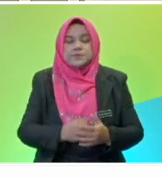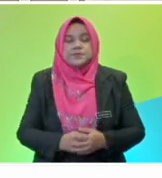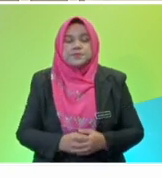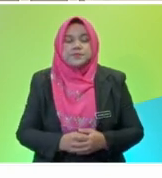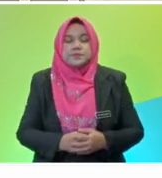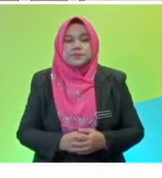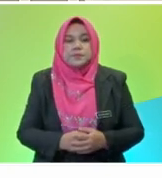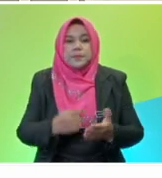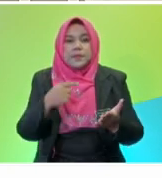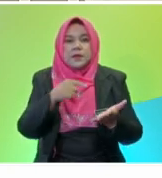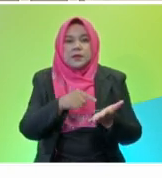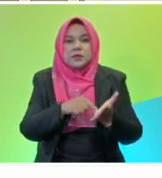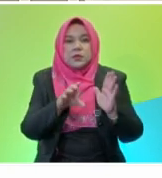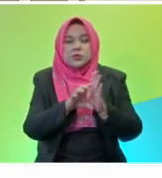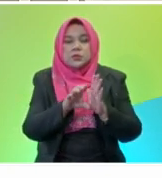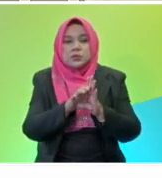penonton